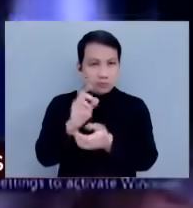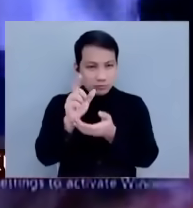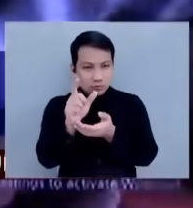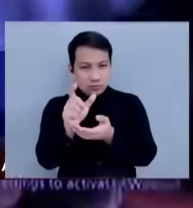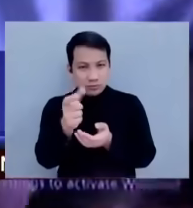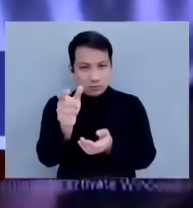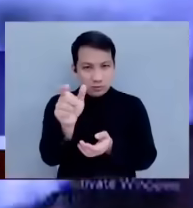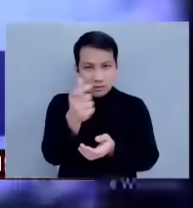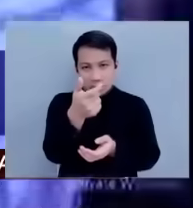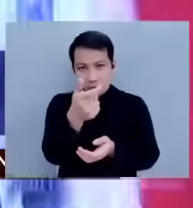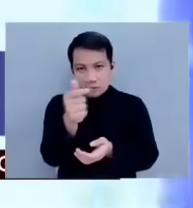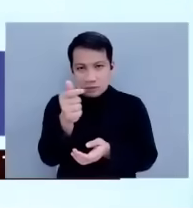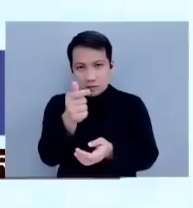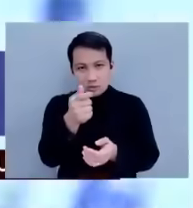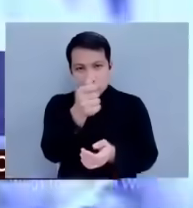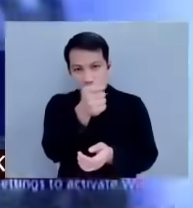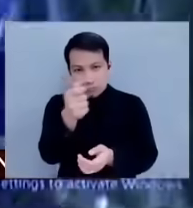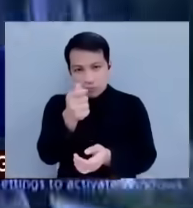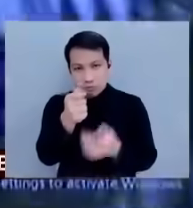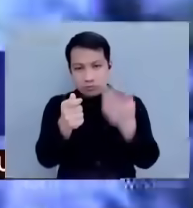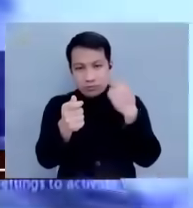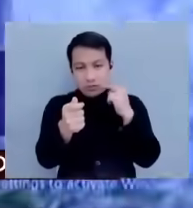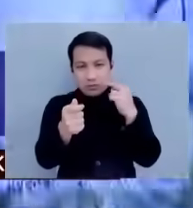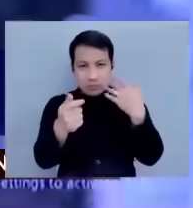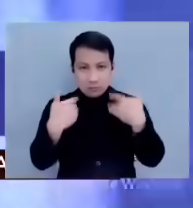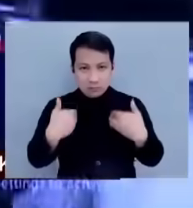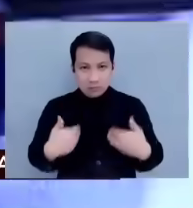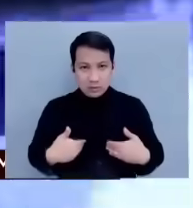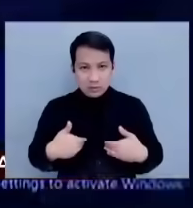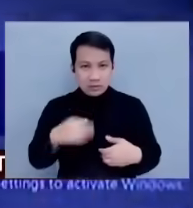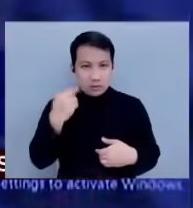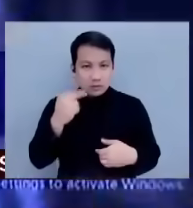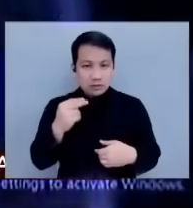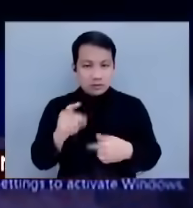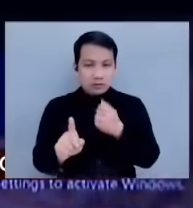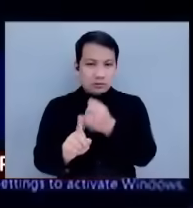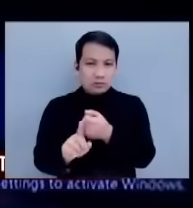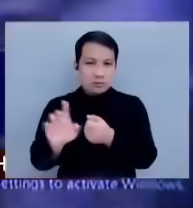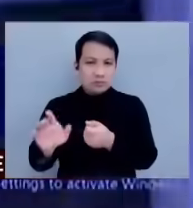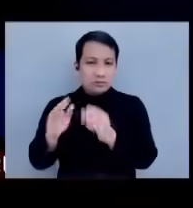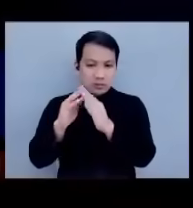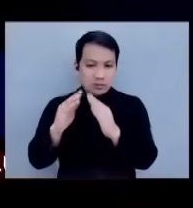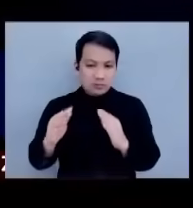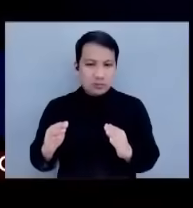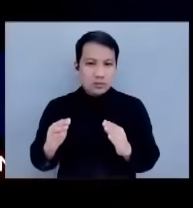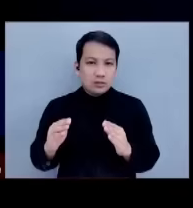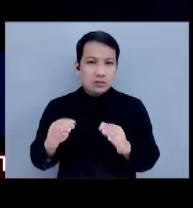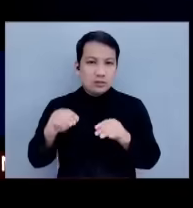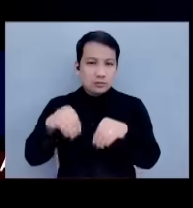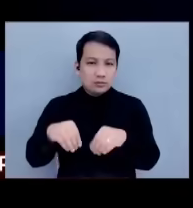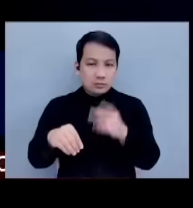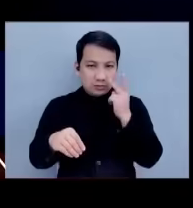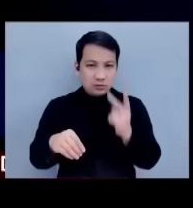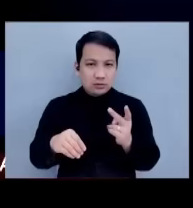sensitibong larawan ng pamangkin. Sinugo din ng NBI ang isa pang bahay. Dito nila naabutan ang